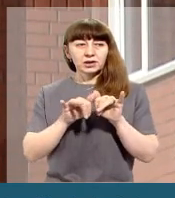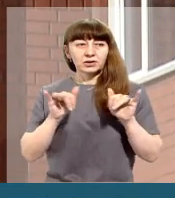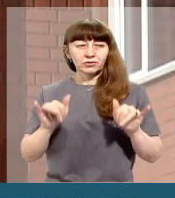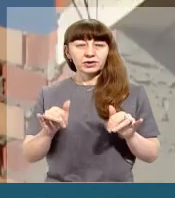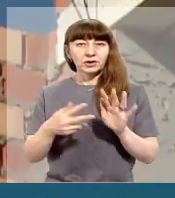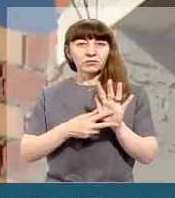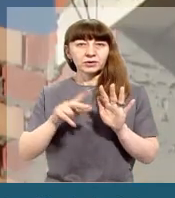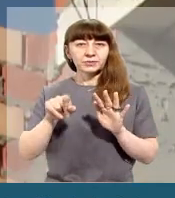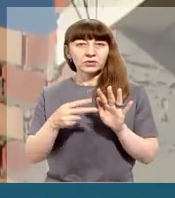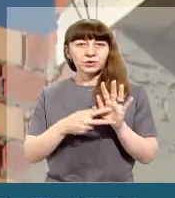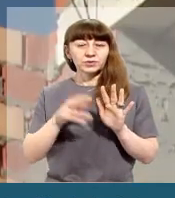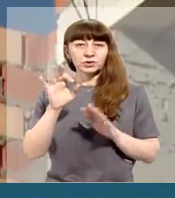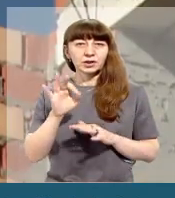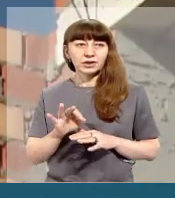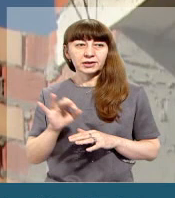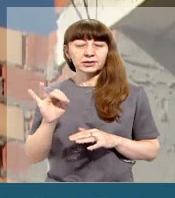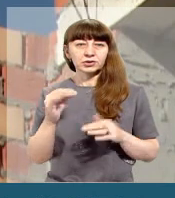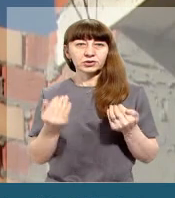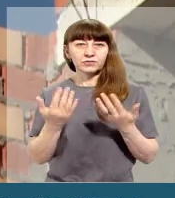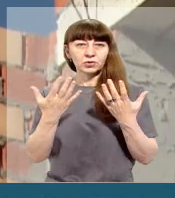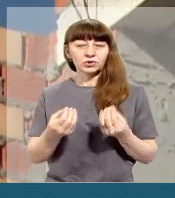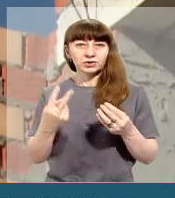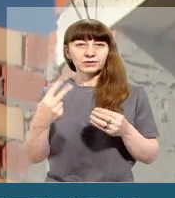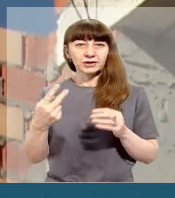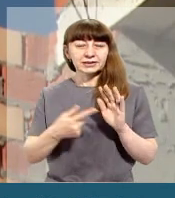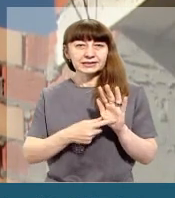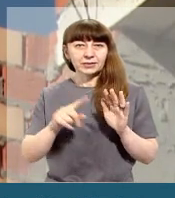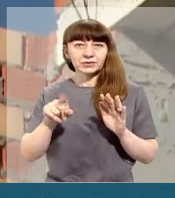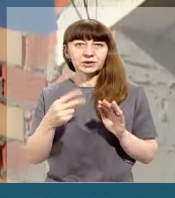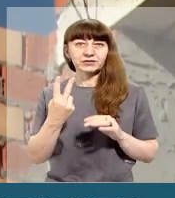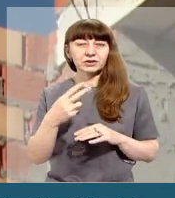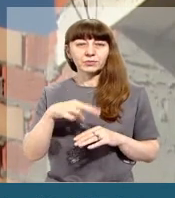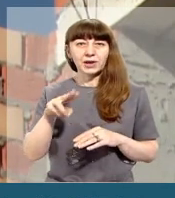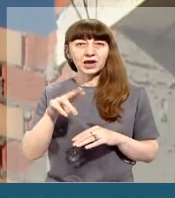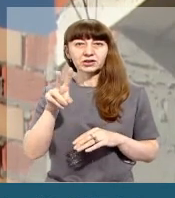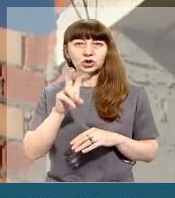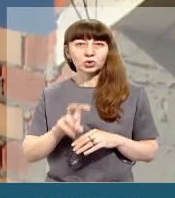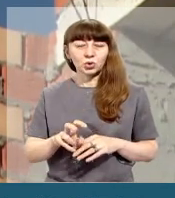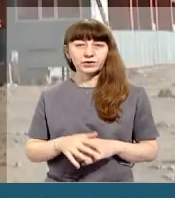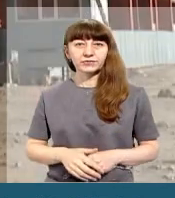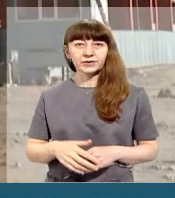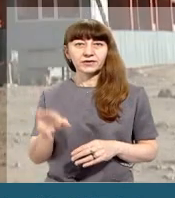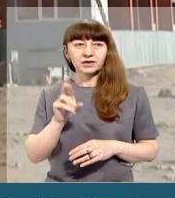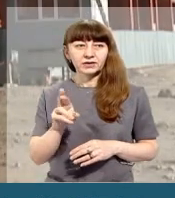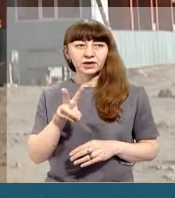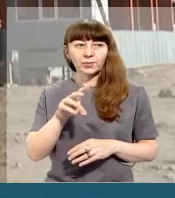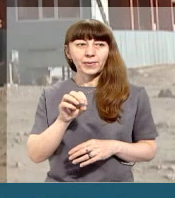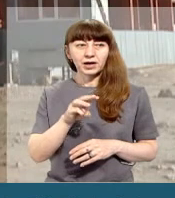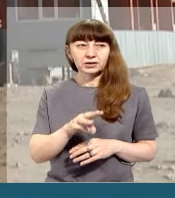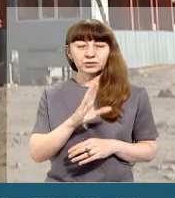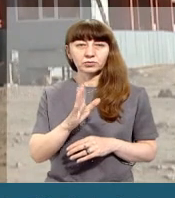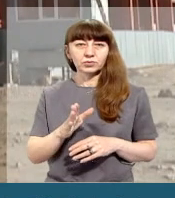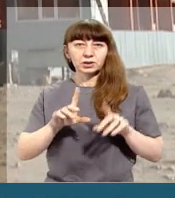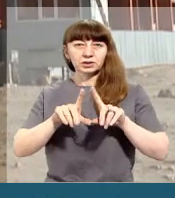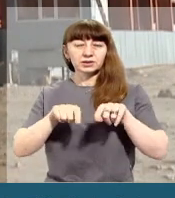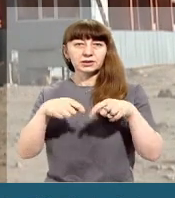8,18% артып, 27,12 теңгені құрады. Қаңтар-наурыз айларының өзінде өңірде 117 мың шаршы метр тұрғын үй пайдалануға берілді.